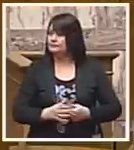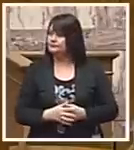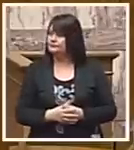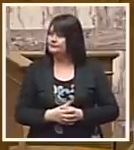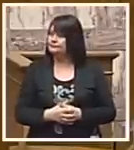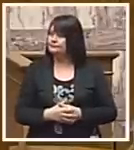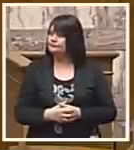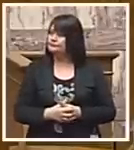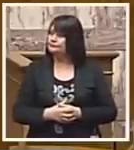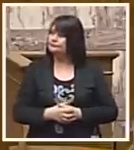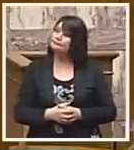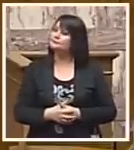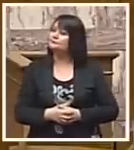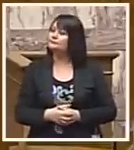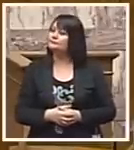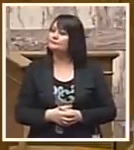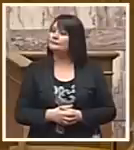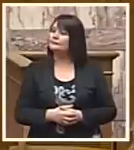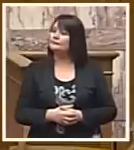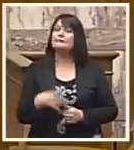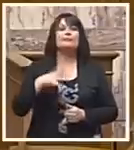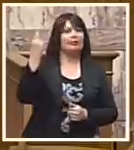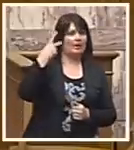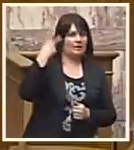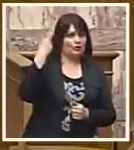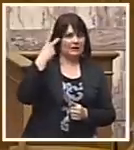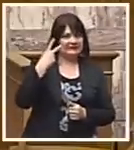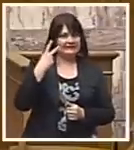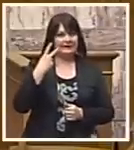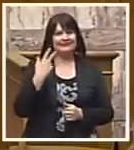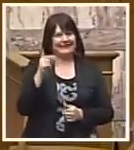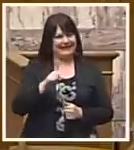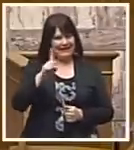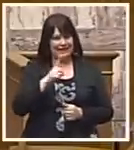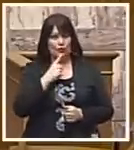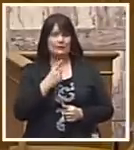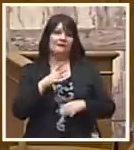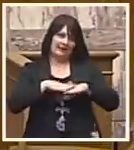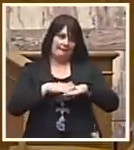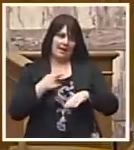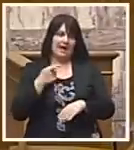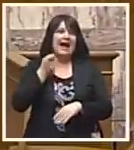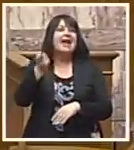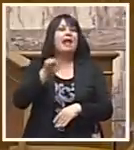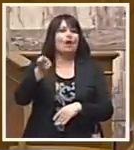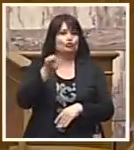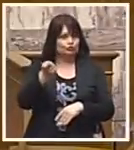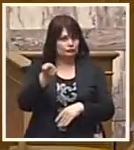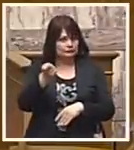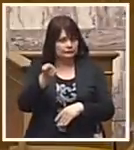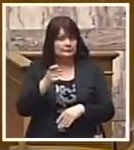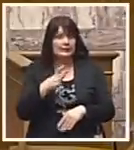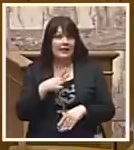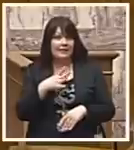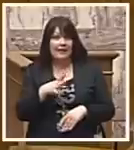Και επειδή μας κατηγορήσατε για το χρέος την Κυριακή, θέλετε να σας θυμίσω τι κάνατε με τις